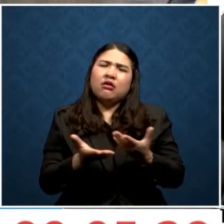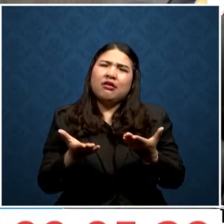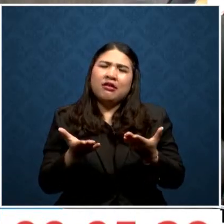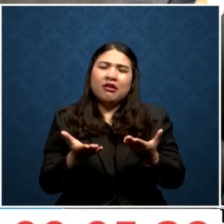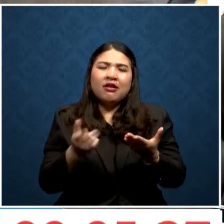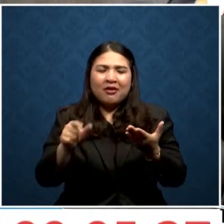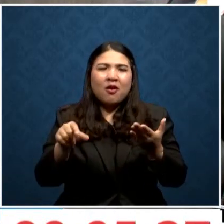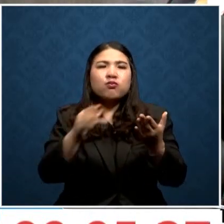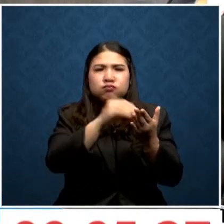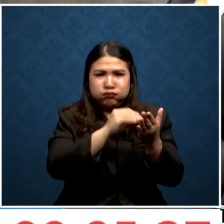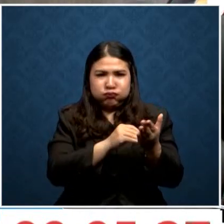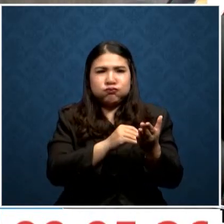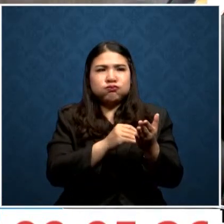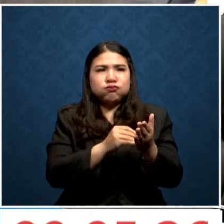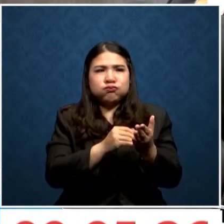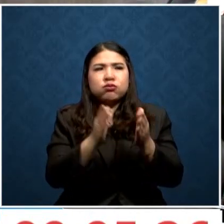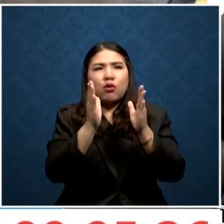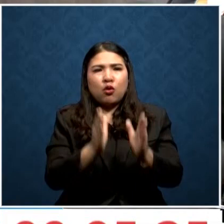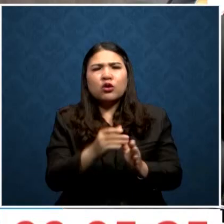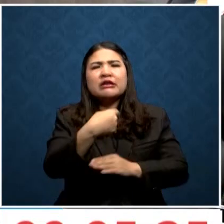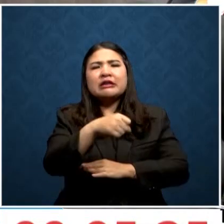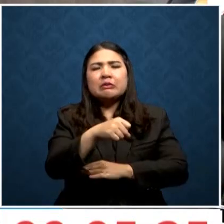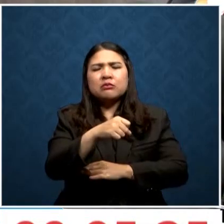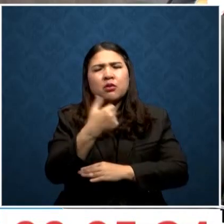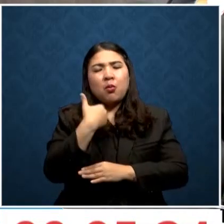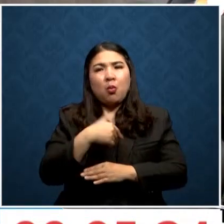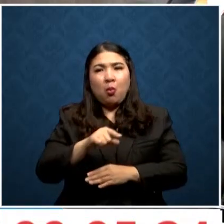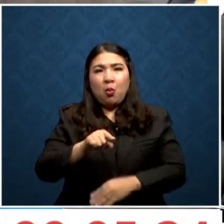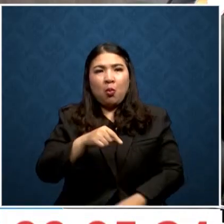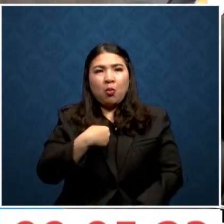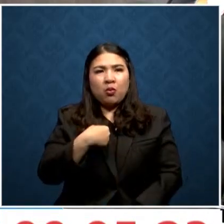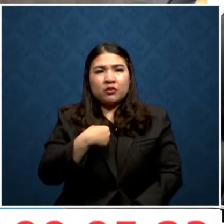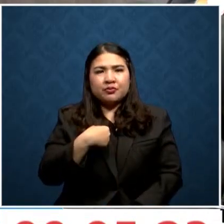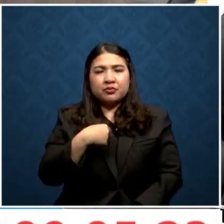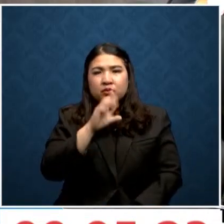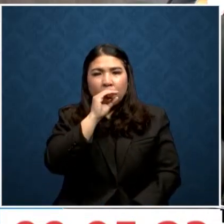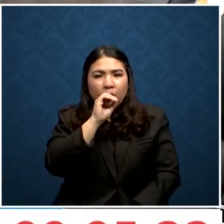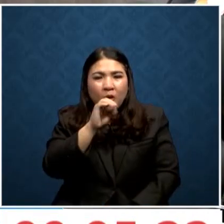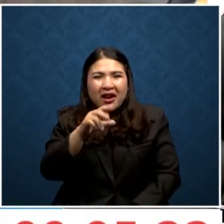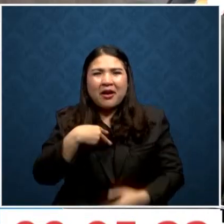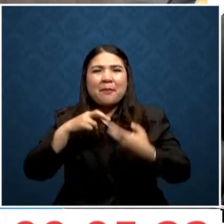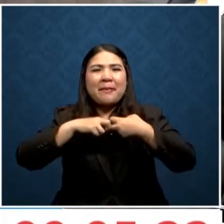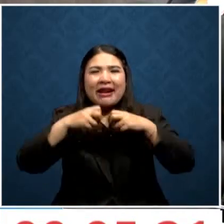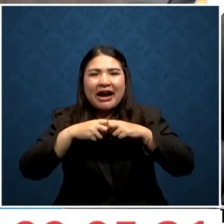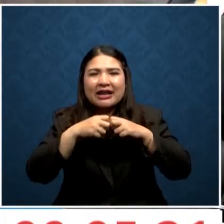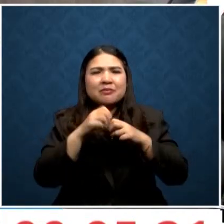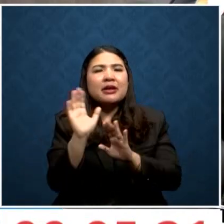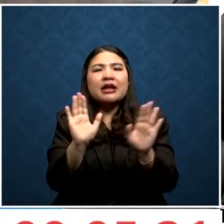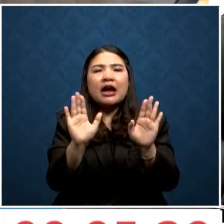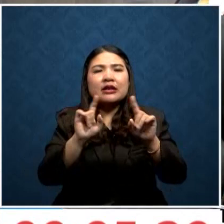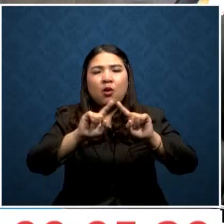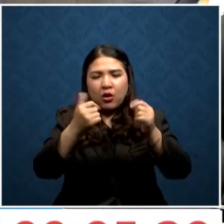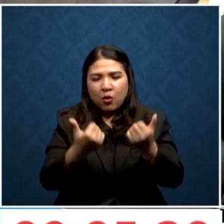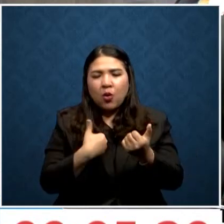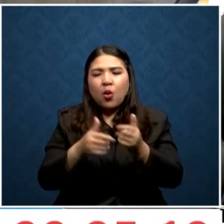ก็เข้ามาถึง10ท่านผมก็แปลกใจเหมือนกันนะครับแต่ไม่ได้หมายว่าผมไม่ได้หมายว่าผมจะมีปัญหากับคนที่เข้ามาแต่คนที่มาตรงส